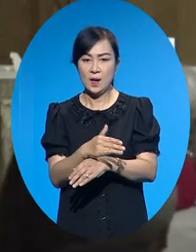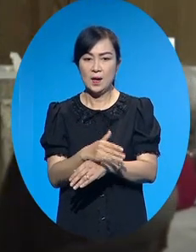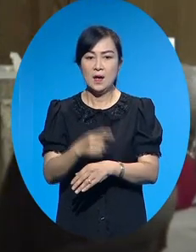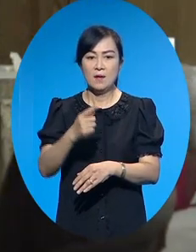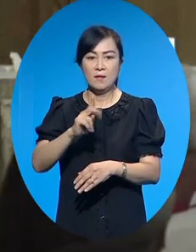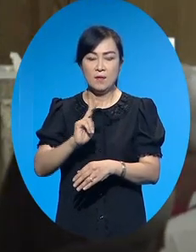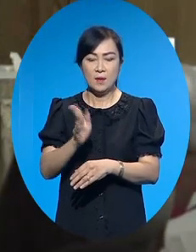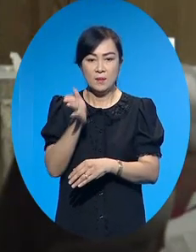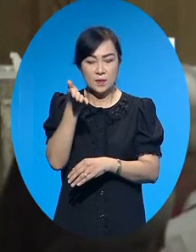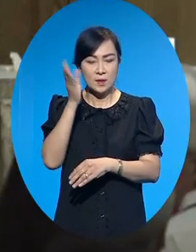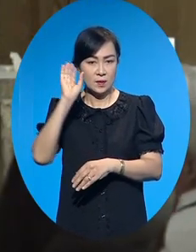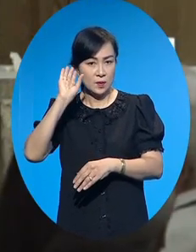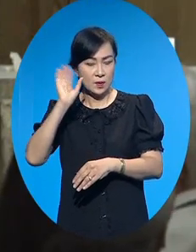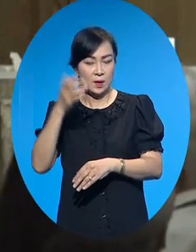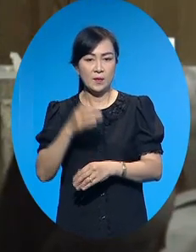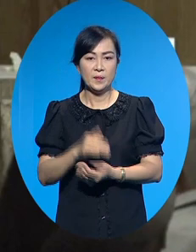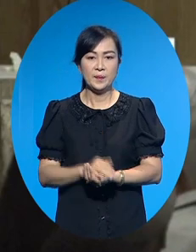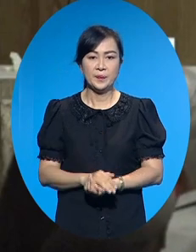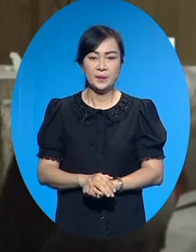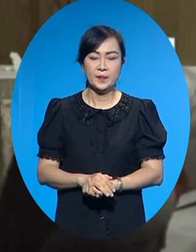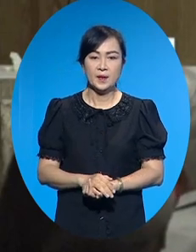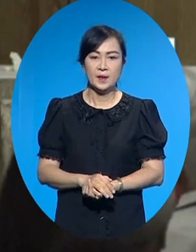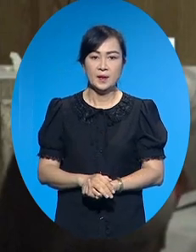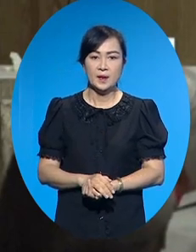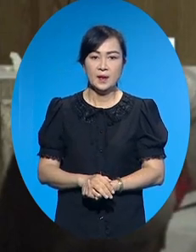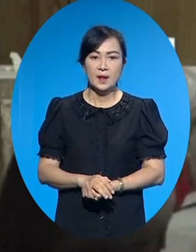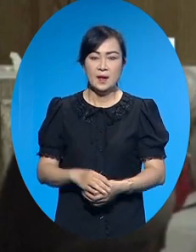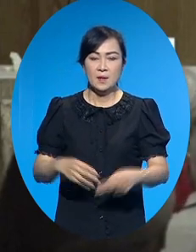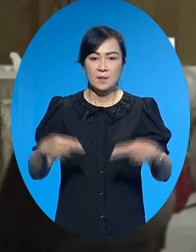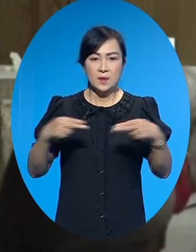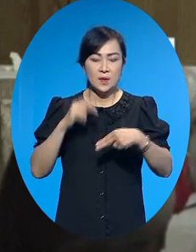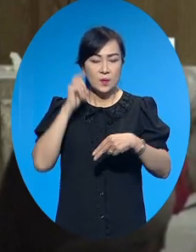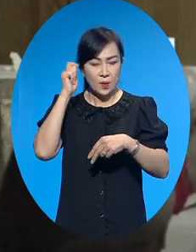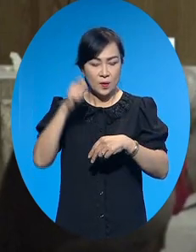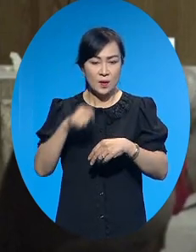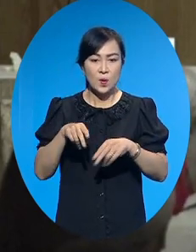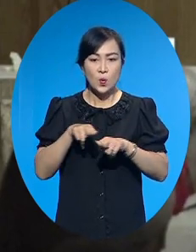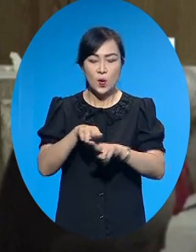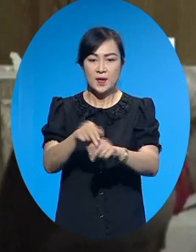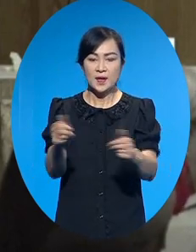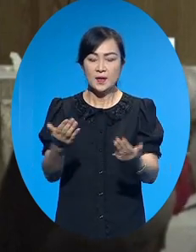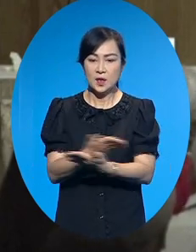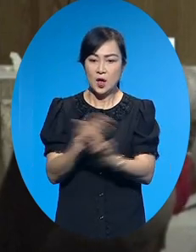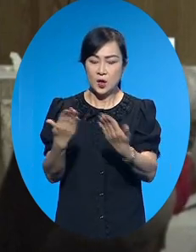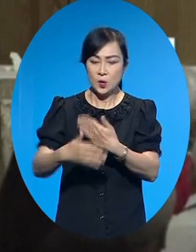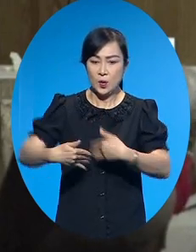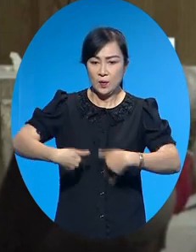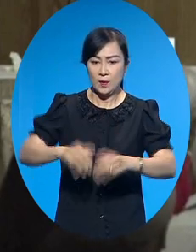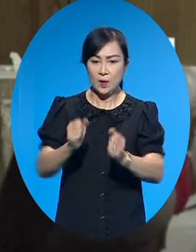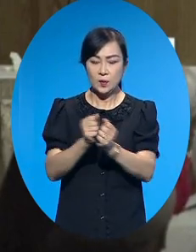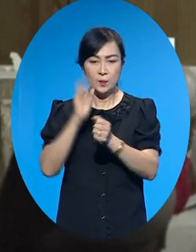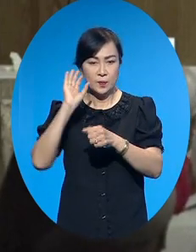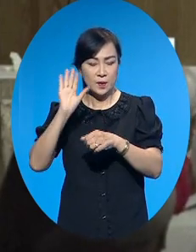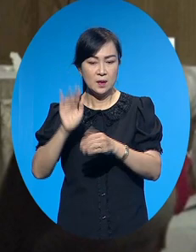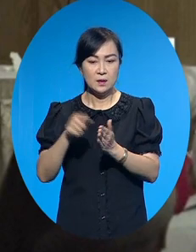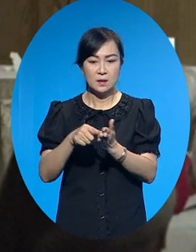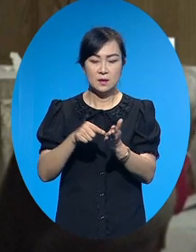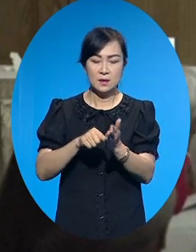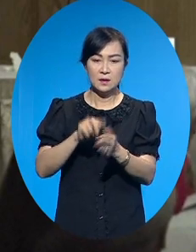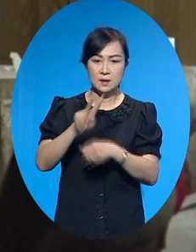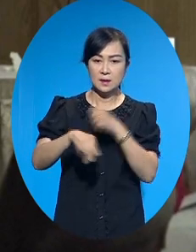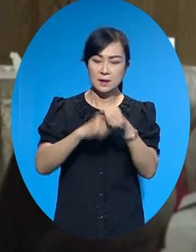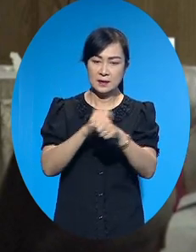hợp với xu hướng toàn cầu. Tác động của cuộc chiến Ukraine là nguyên nhân chính dẫn đến những thay đổi về lạm phát chung trên toàn thế giới kể từ đầu năm